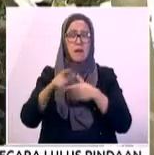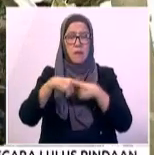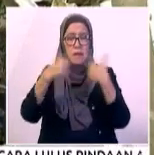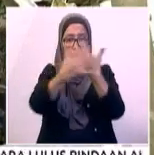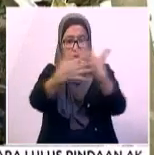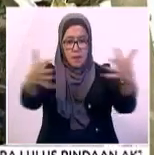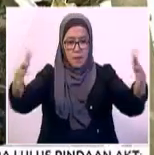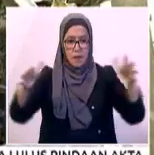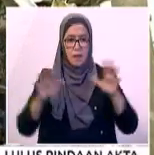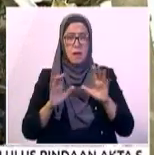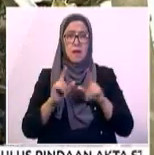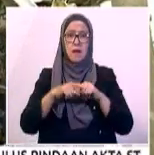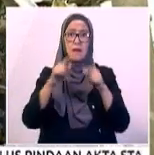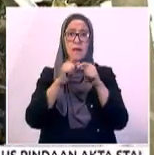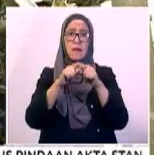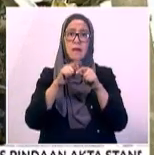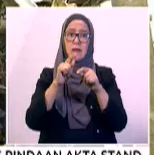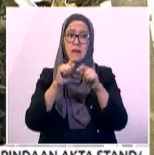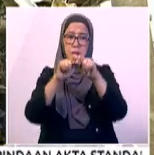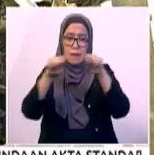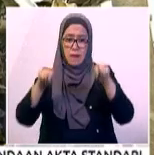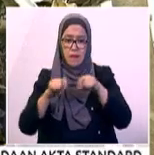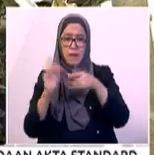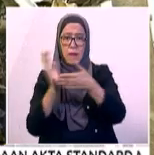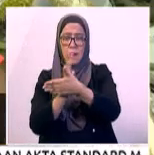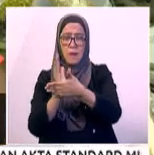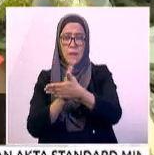Sementara PPS Etno Botani.